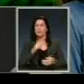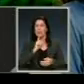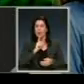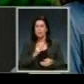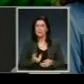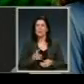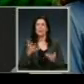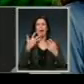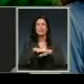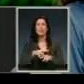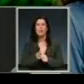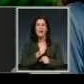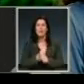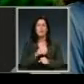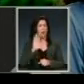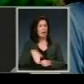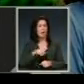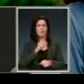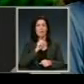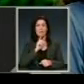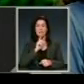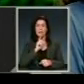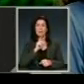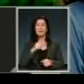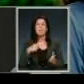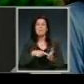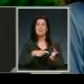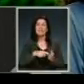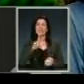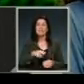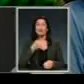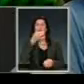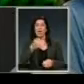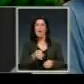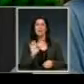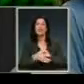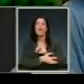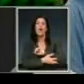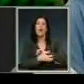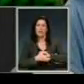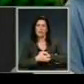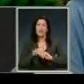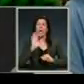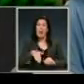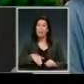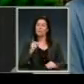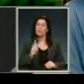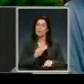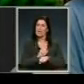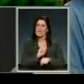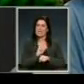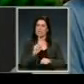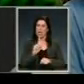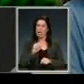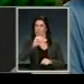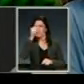הייתה מאוד נמוכה, ולכן יש פה בהחלט שאלה של עוני, למרות שצריך להיזהר מסטיגמה של עוני שמשויכת